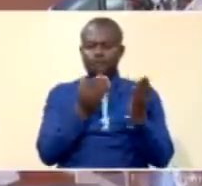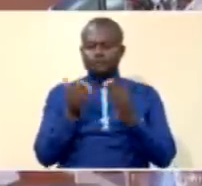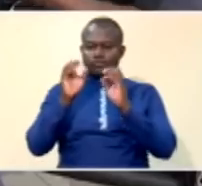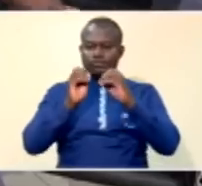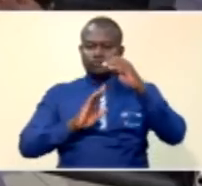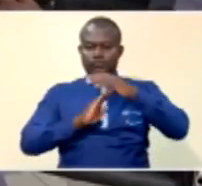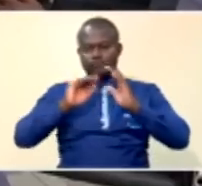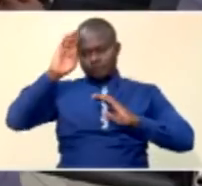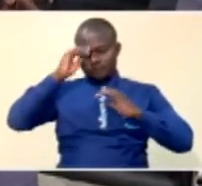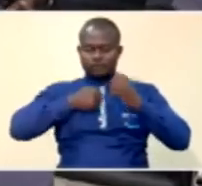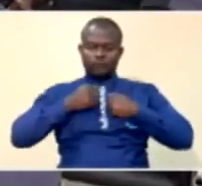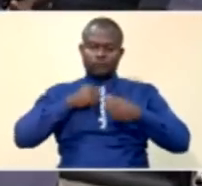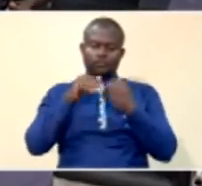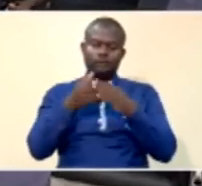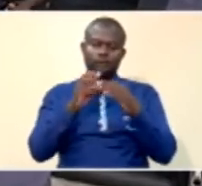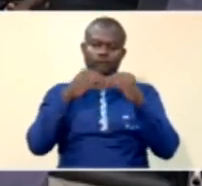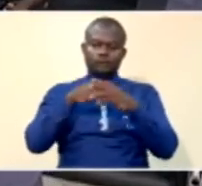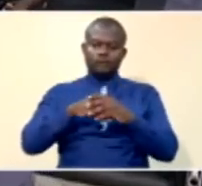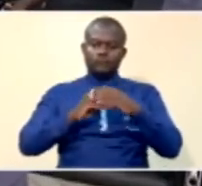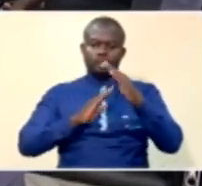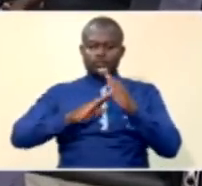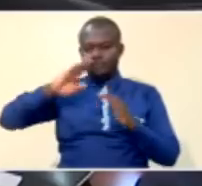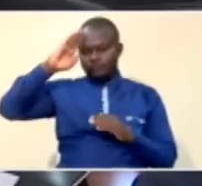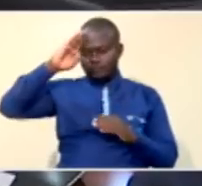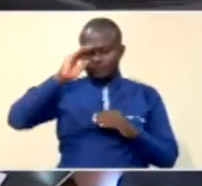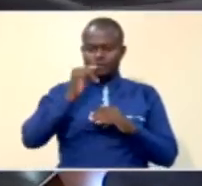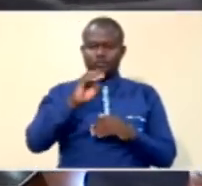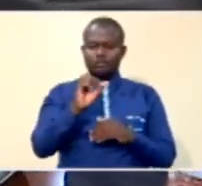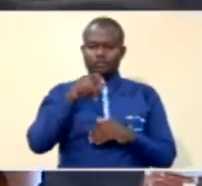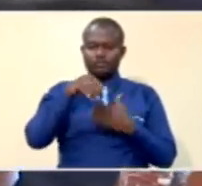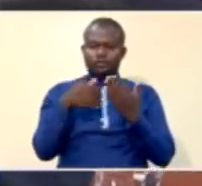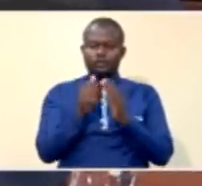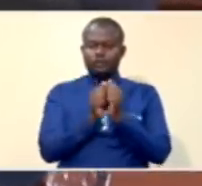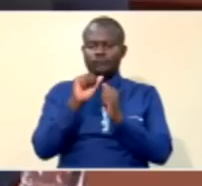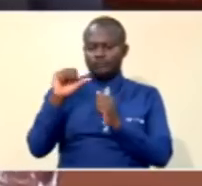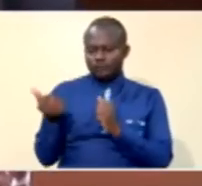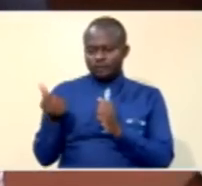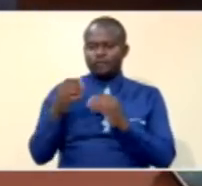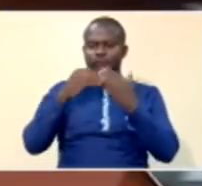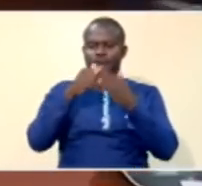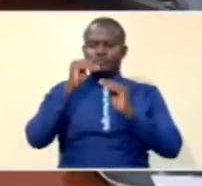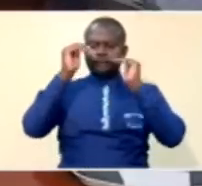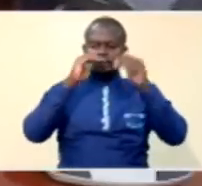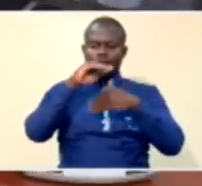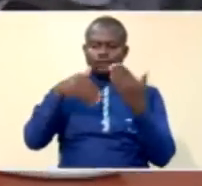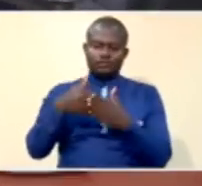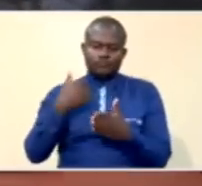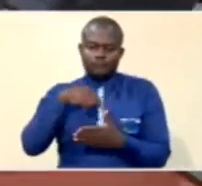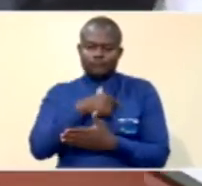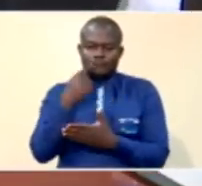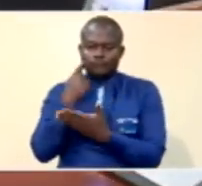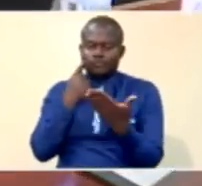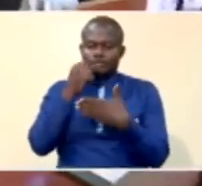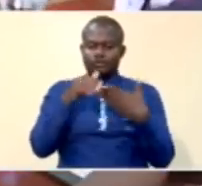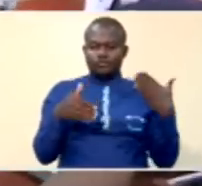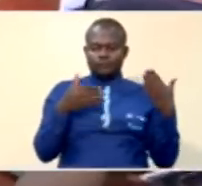gikuru cya polisi y'u Rwanda n'umuyobozi mukuru wa polisi IGP Dan Munyuza ari kumwe n'abandi ba komiseri bashinzwe inzego zinyuranye muri polisi y'igihugu Umuyobozi mukuru